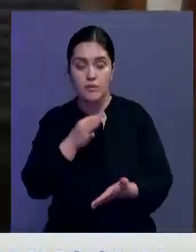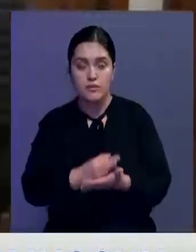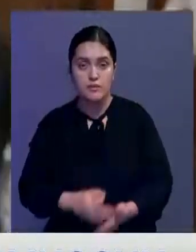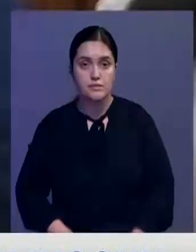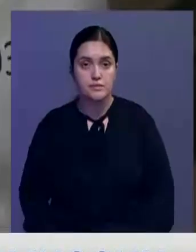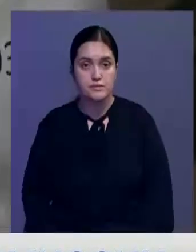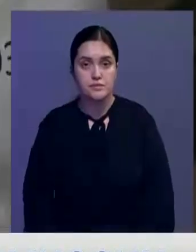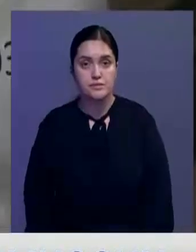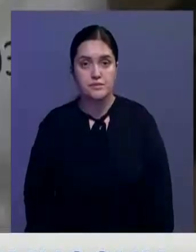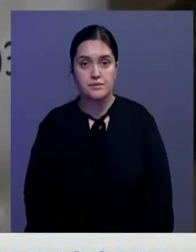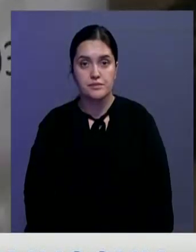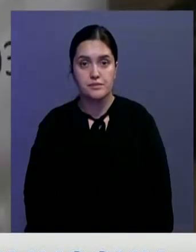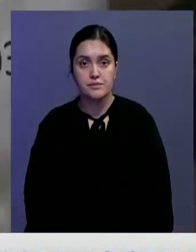уголовную ответственность